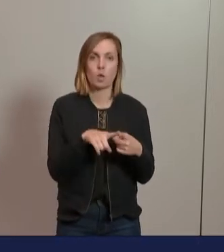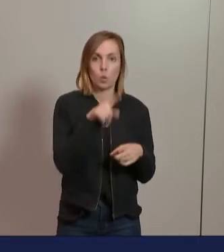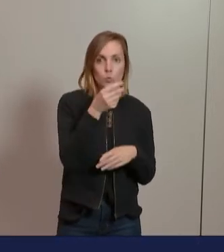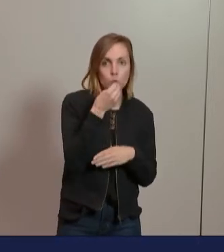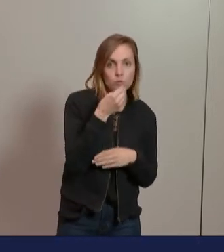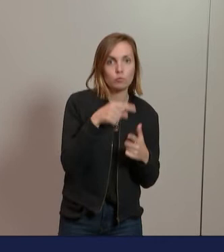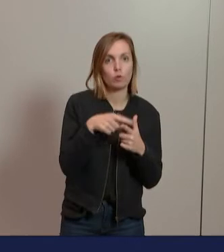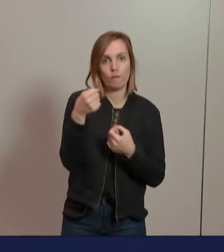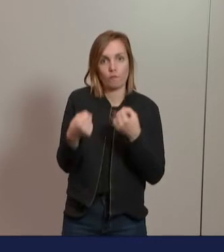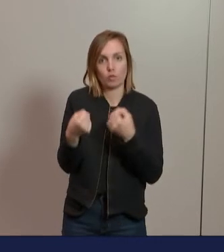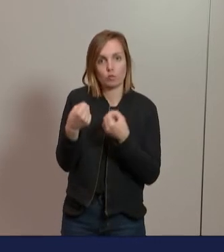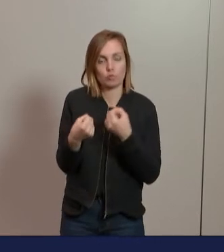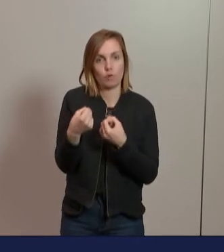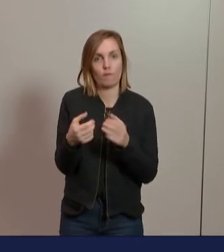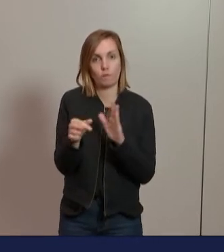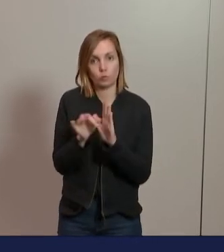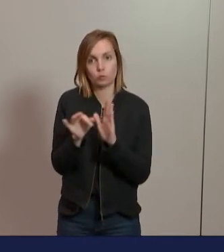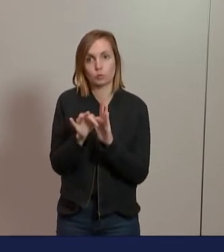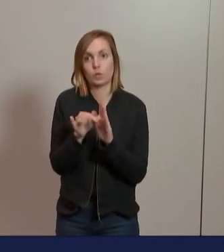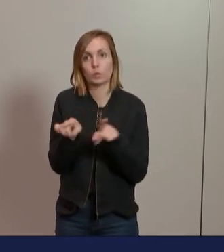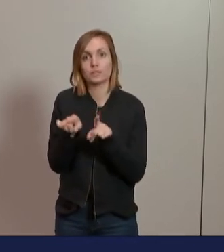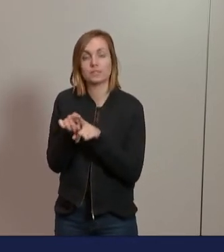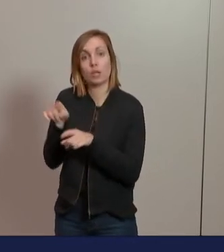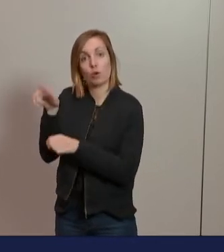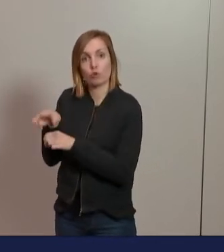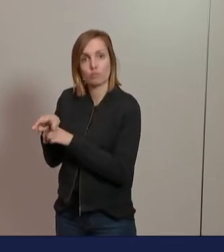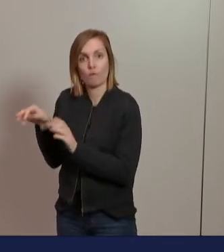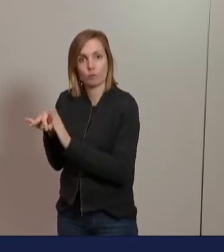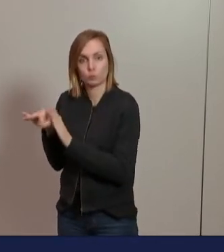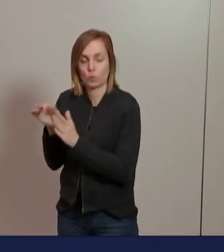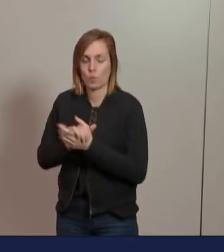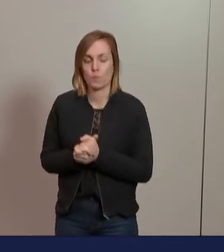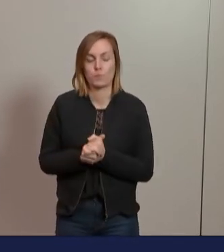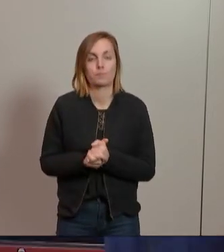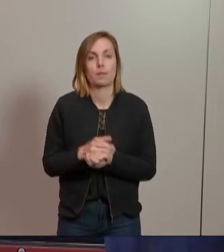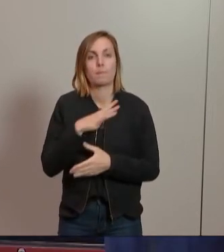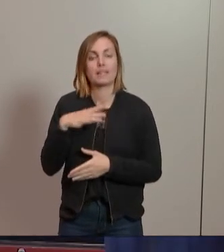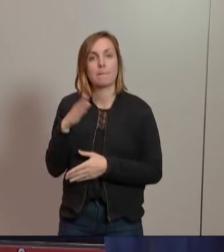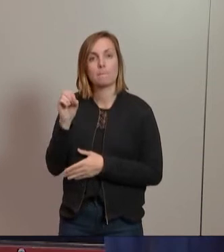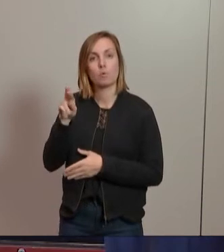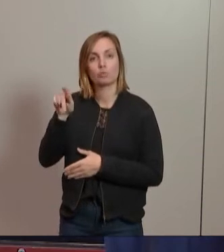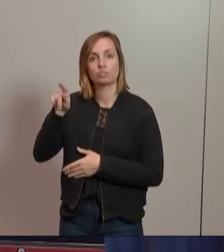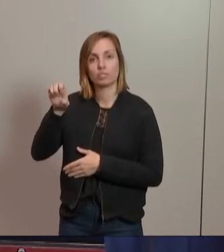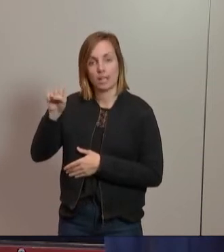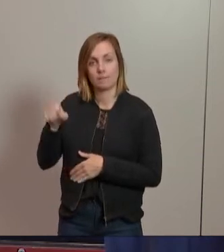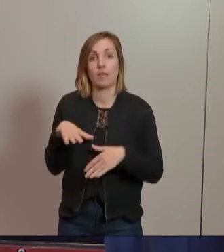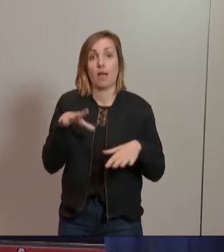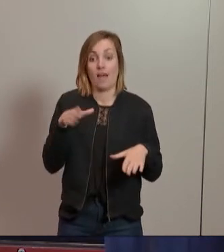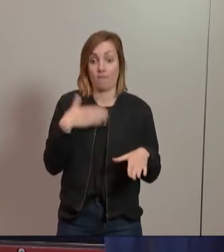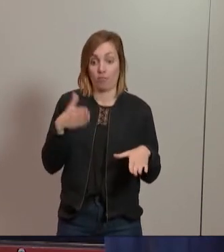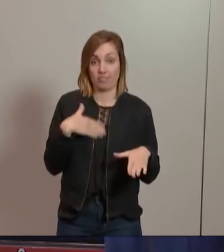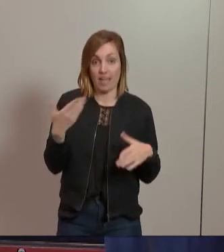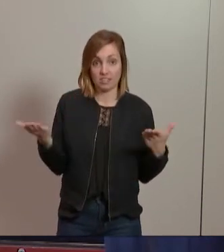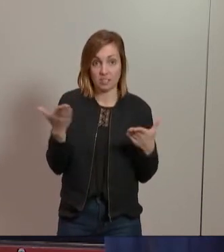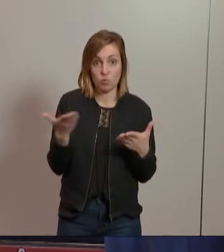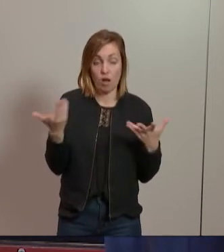véhicules de fonction et aux logements de fonction. Madame Bourget. Merci. Les avantages en nature sont définis comme des biens ou